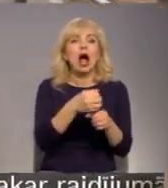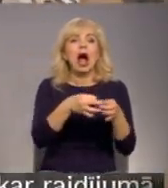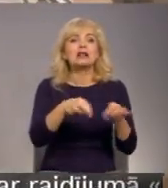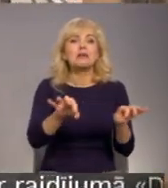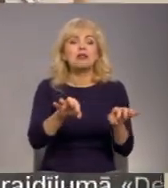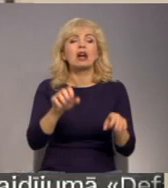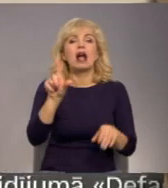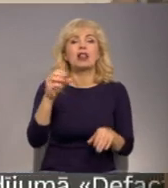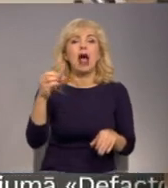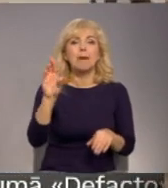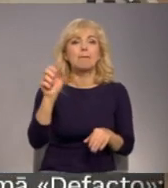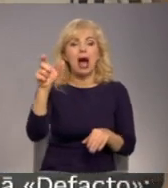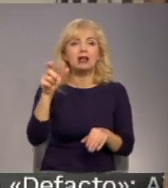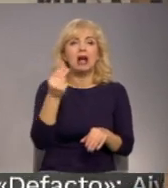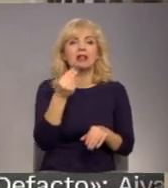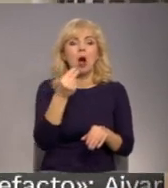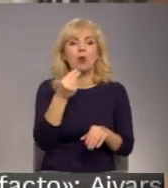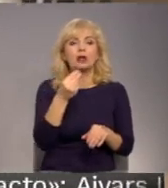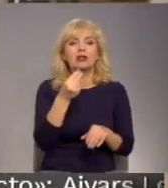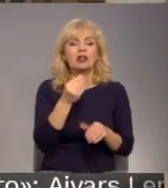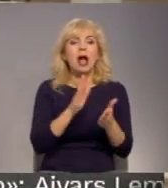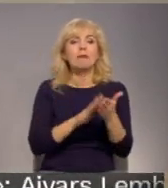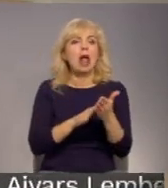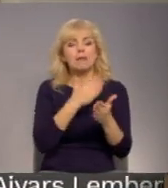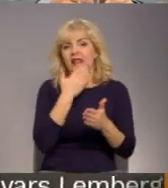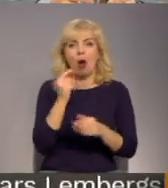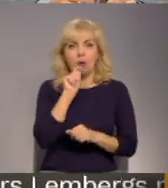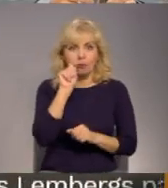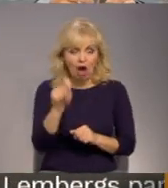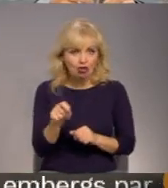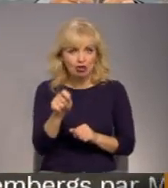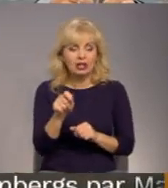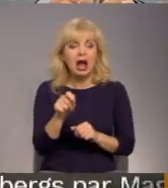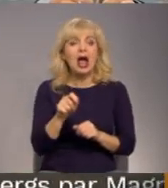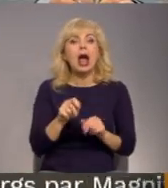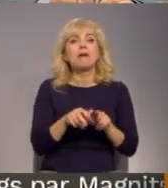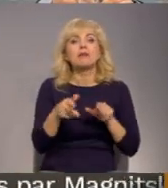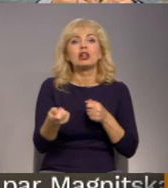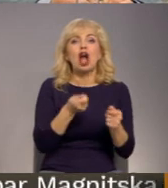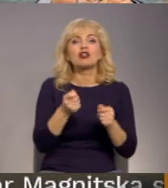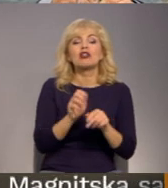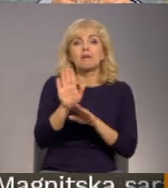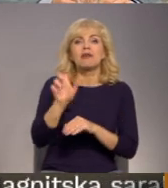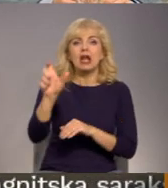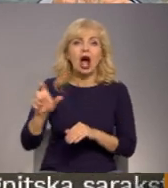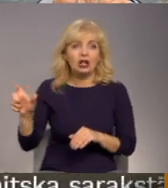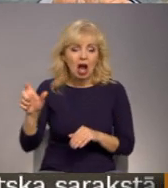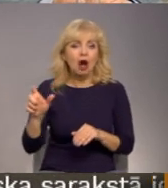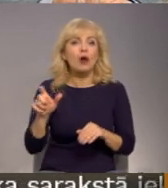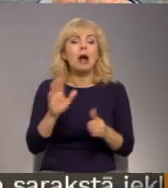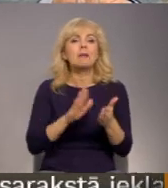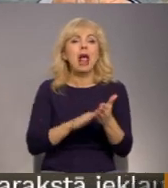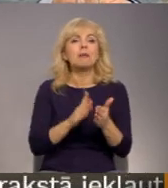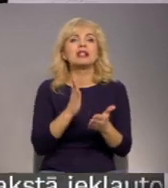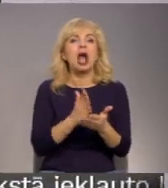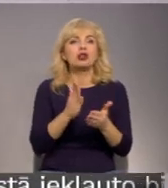mēram Aivaram Lembergam naudas balva nav piešķirta. Taču viņa prāt, mēra vietnieki un izpilddirektors savas prēmijas esot godam